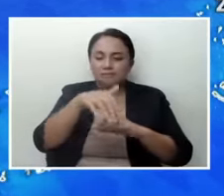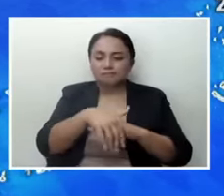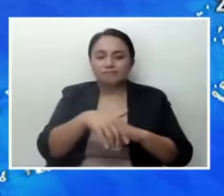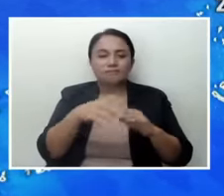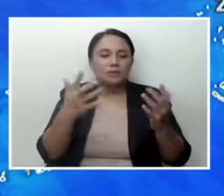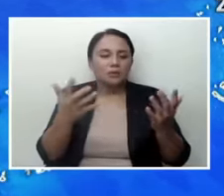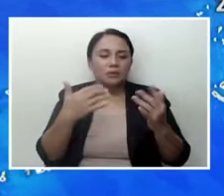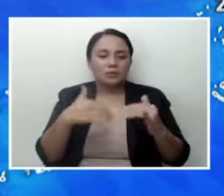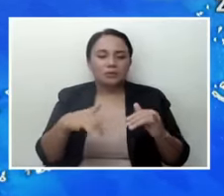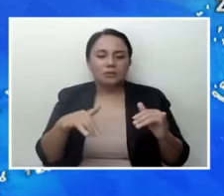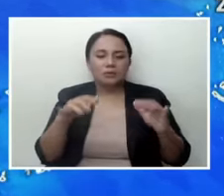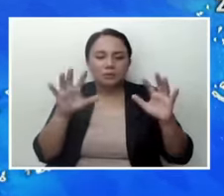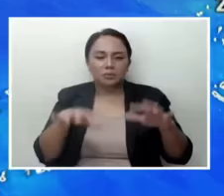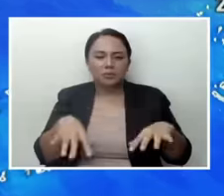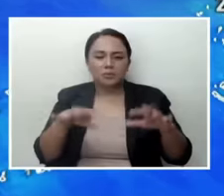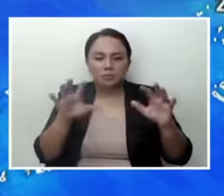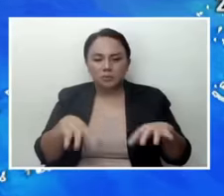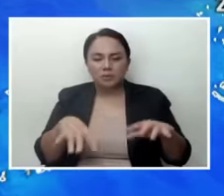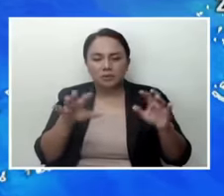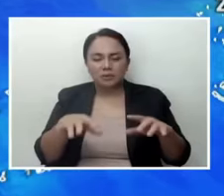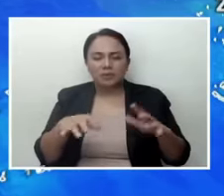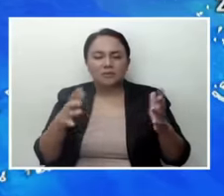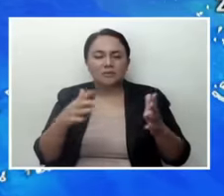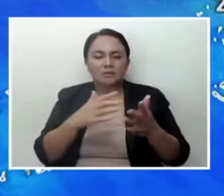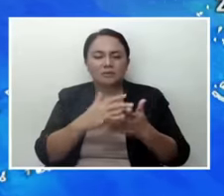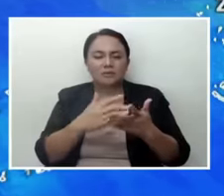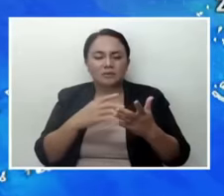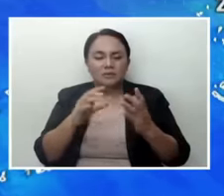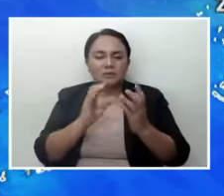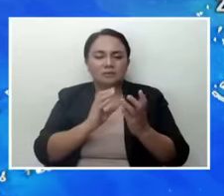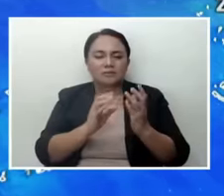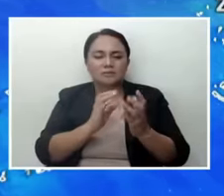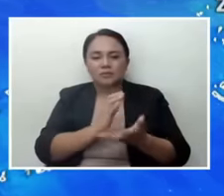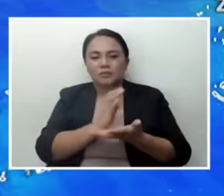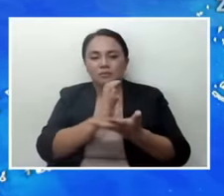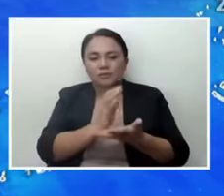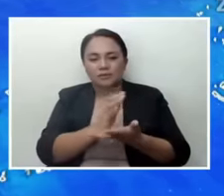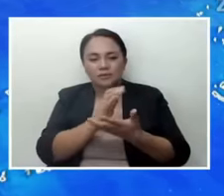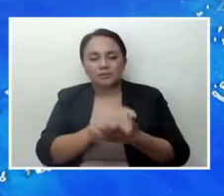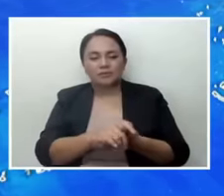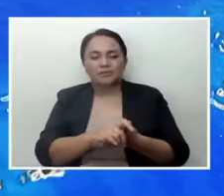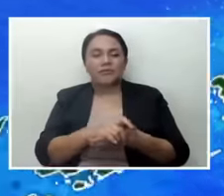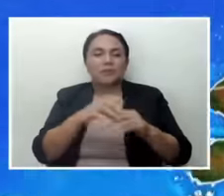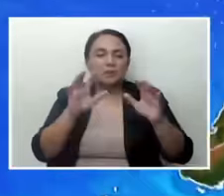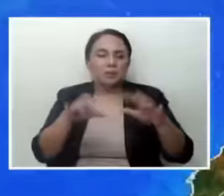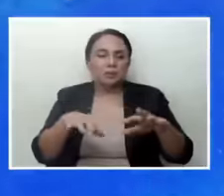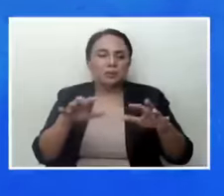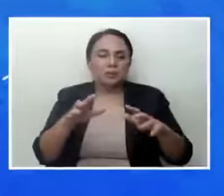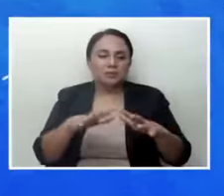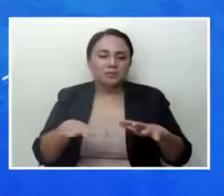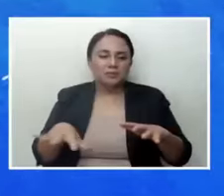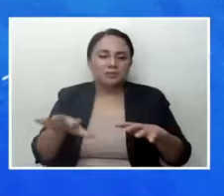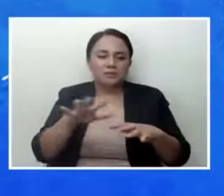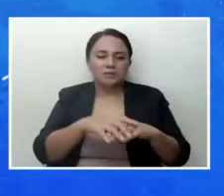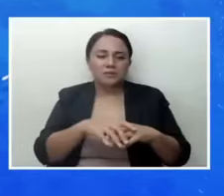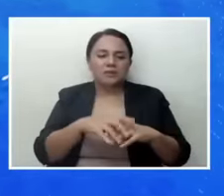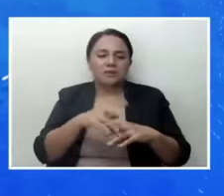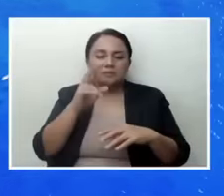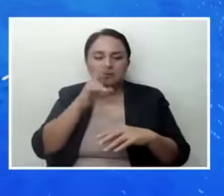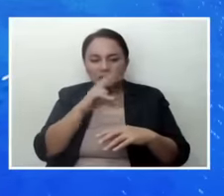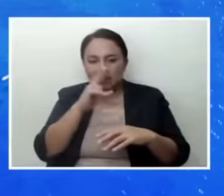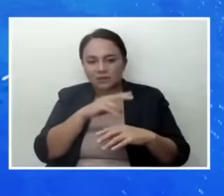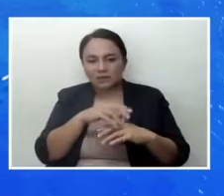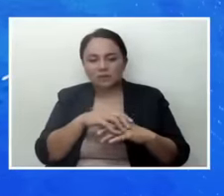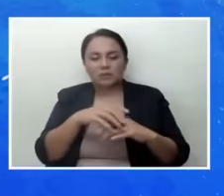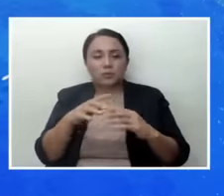mas pinakamaulan o pinakamaulan dito sa bahagi ng Zamboanga Peninsula. Maulan na rin sa malaking bahagi ng Kabisayaan umaga